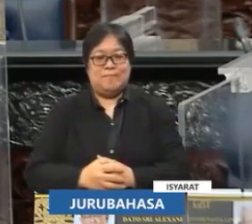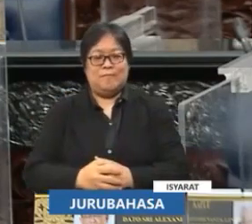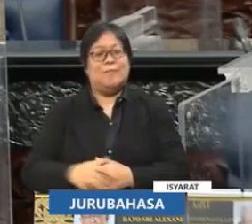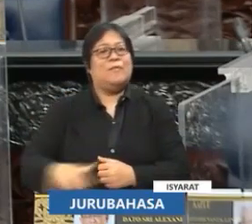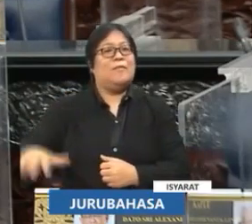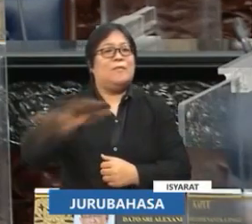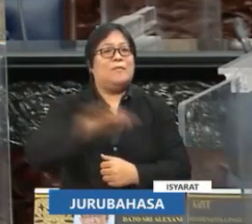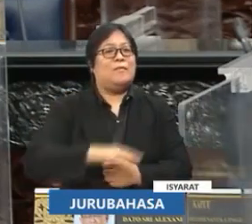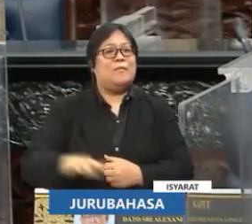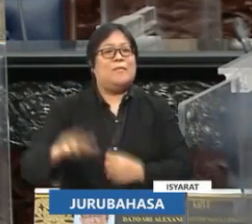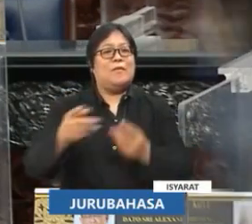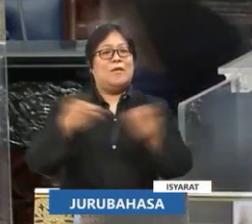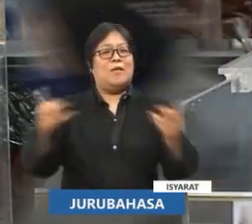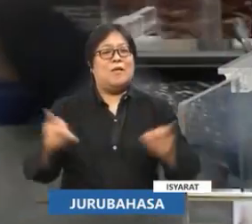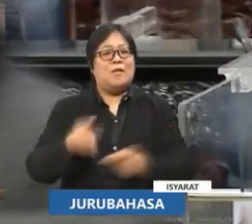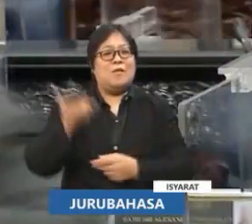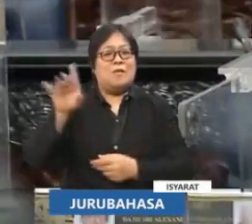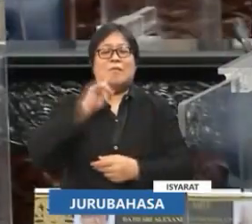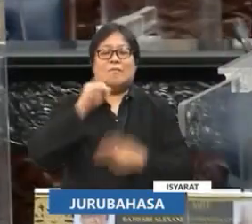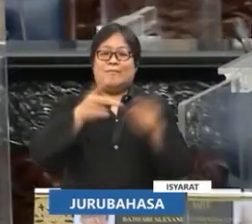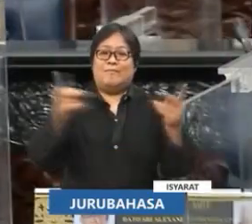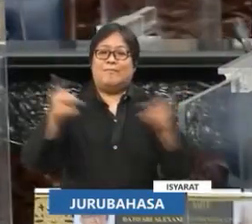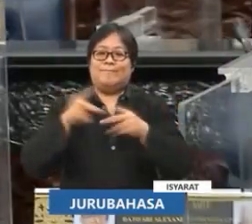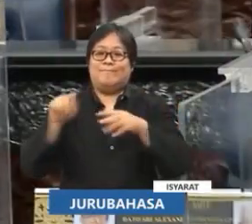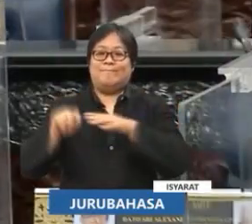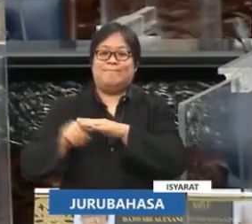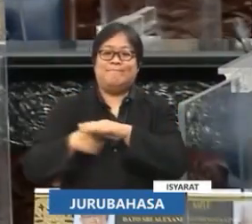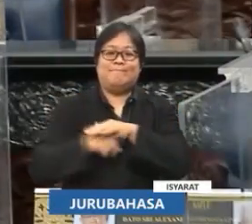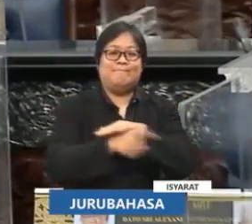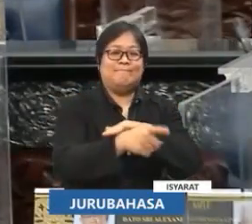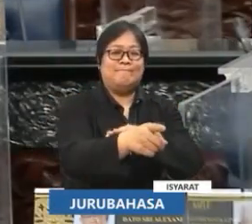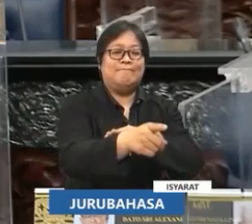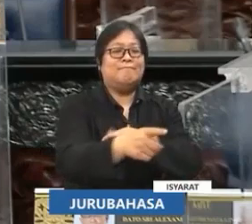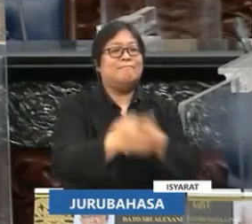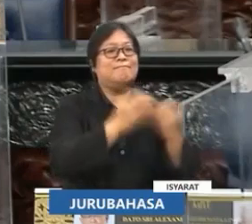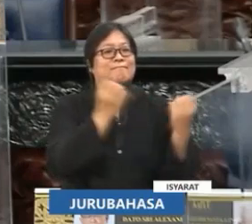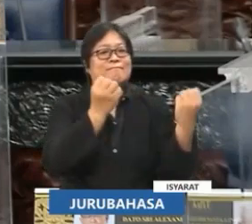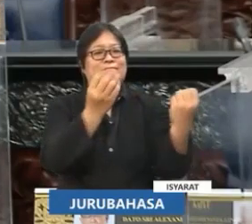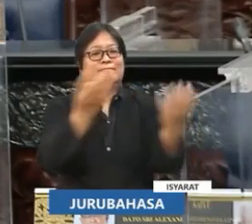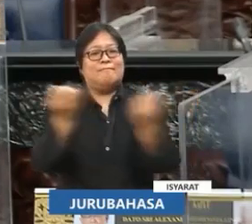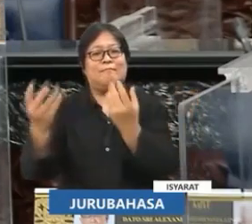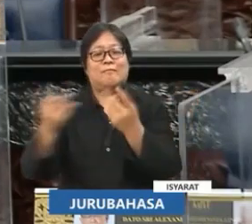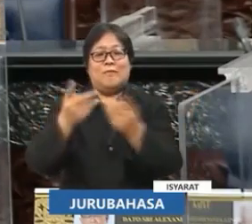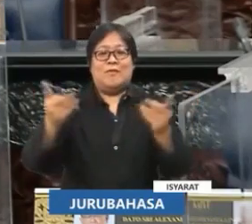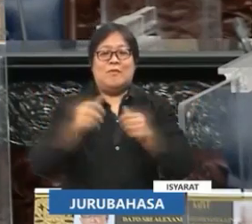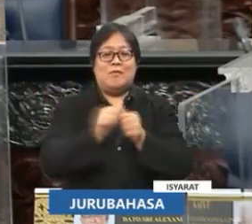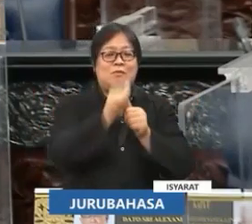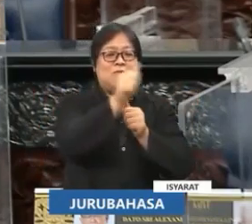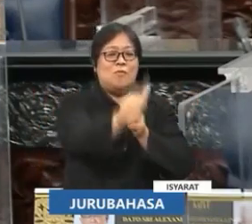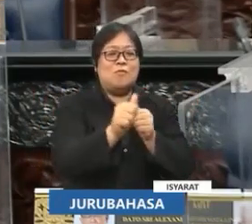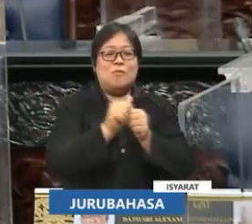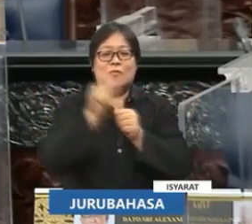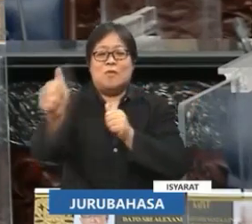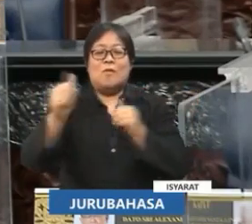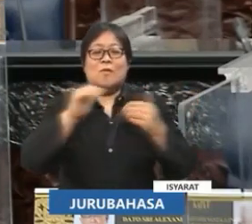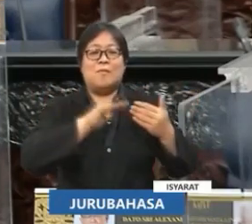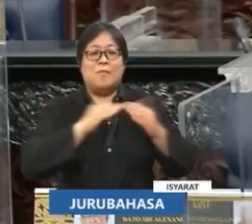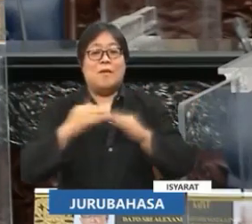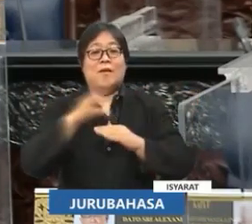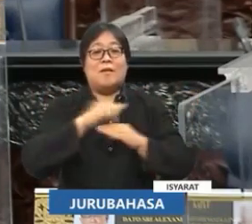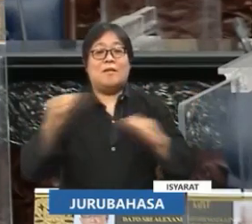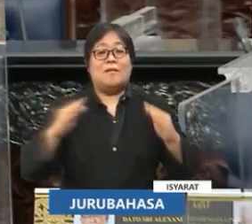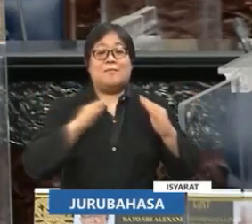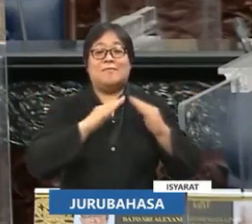kawasan Yang Berhormat merupakan kawasan pendalaman dan juga banyak kawasan yang agak jauh daripada bandar dan tempat tinggal